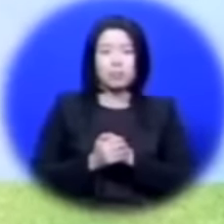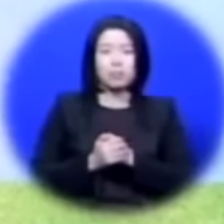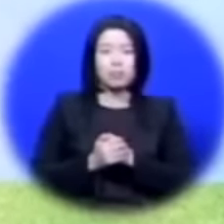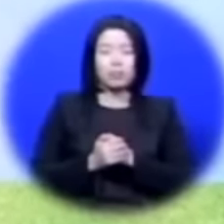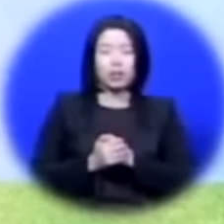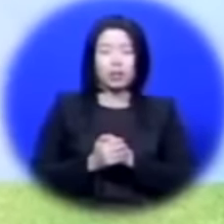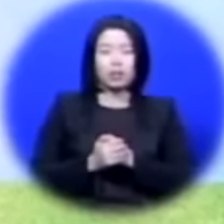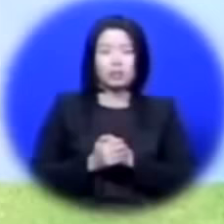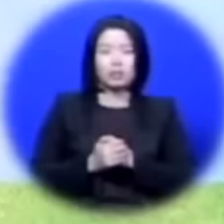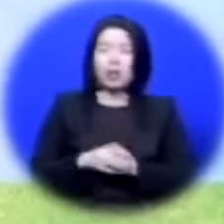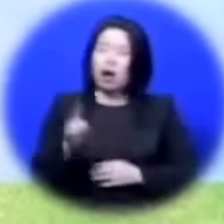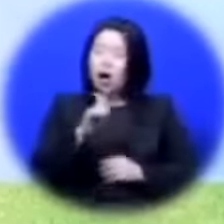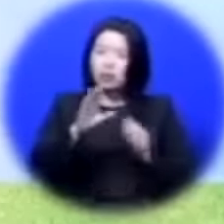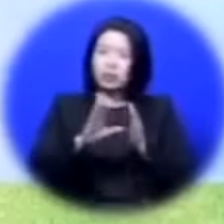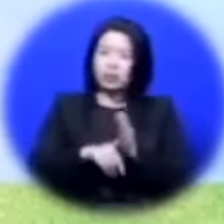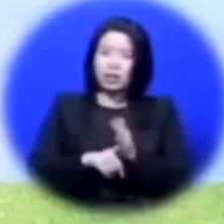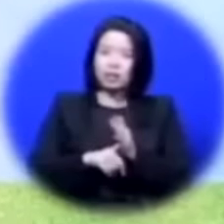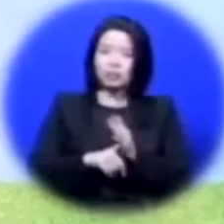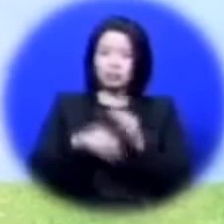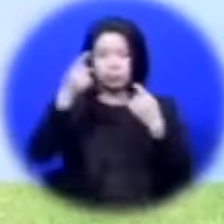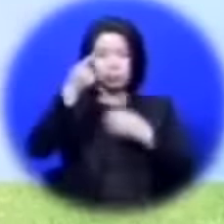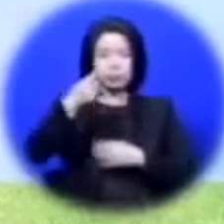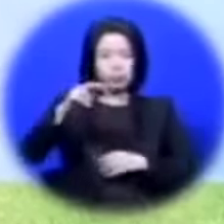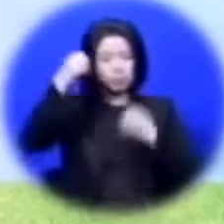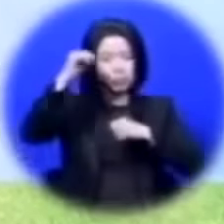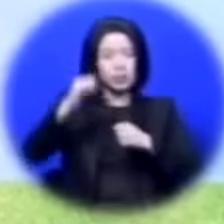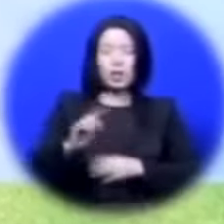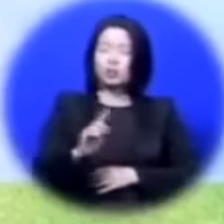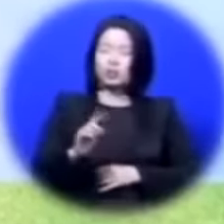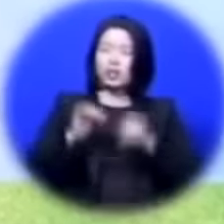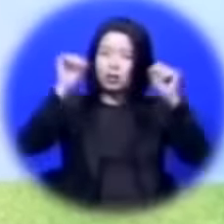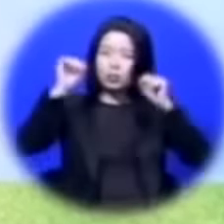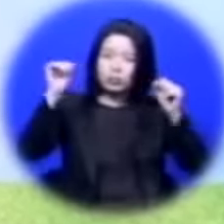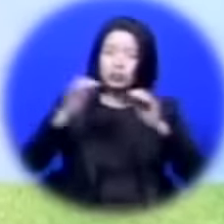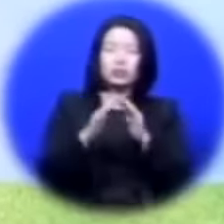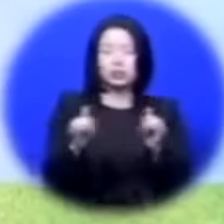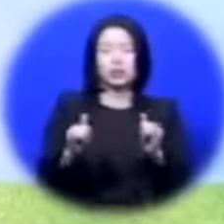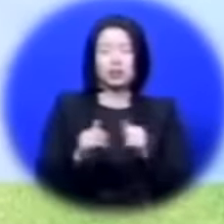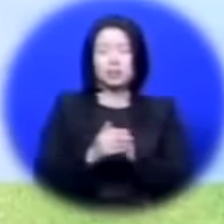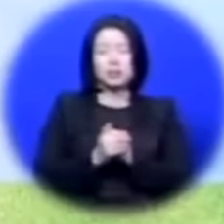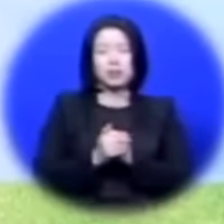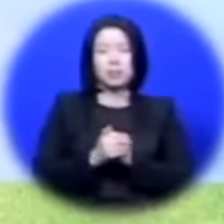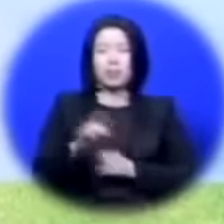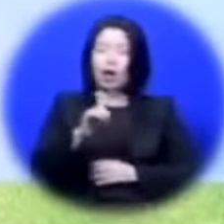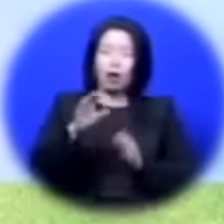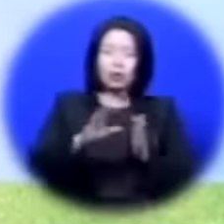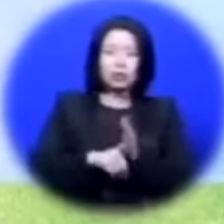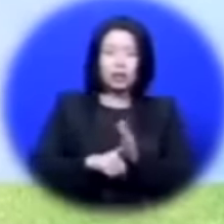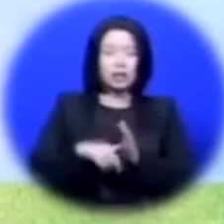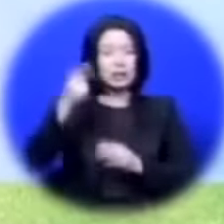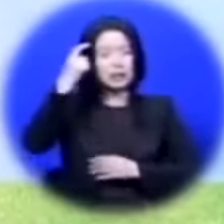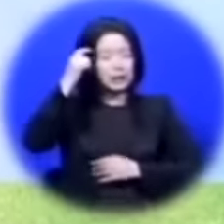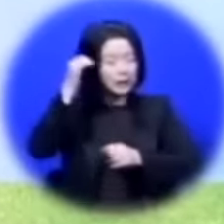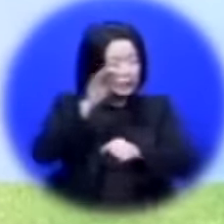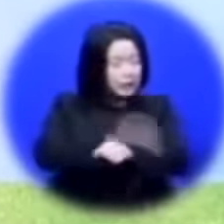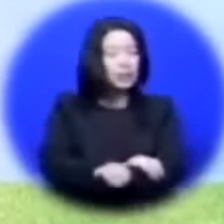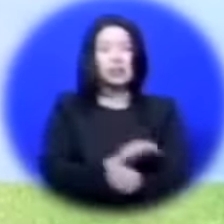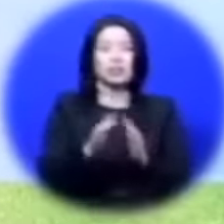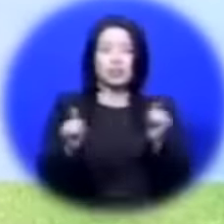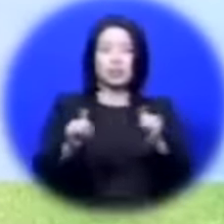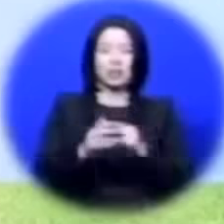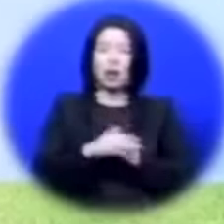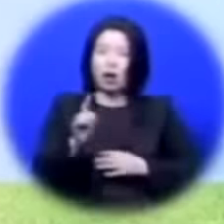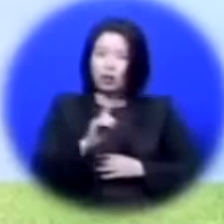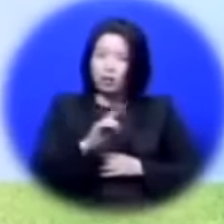있잖아요 어떤 때는 연예인이 어떤 때는 스포츠맨이 어떤 때는 철학자가 어떤 때는